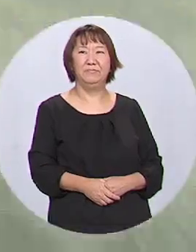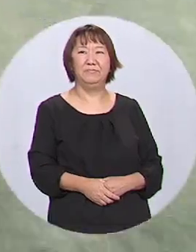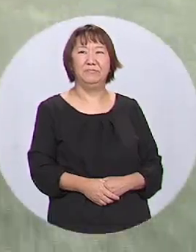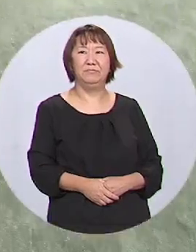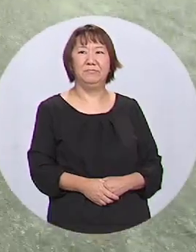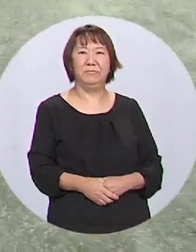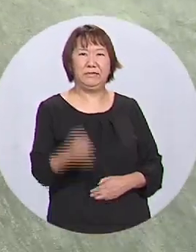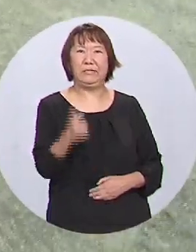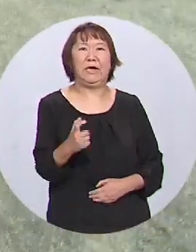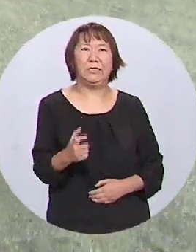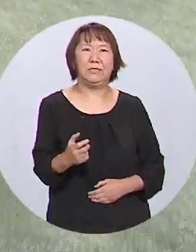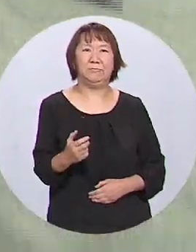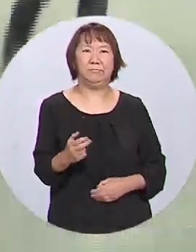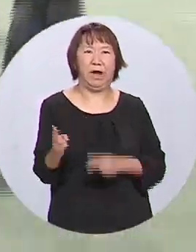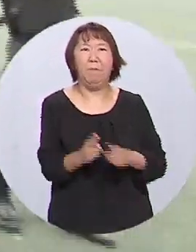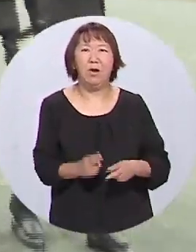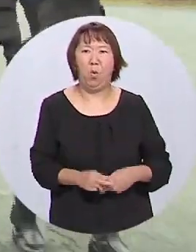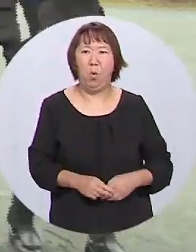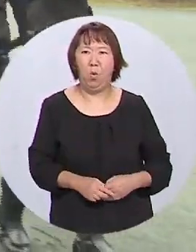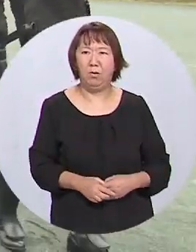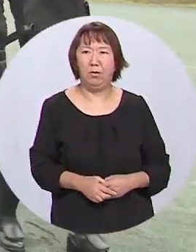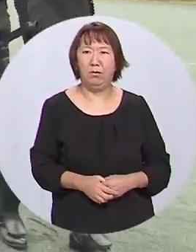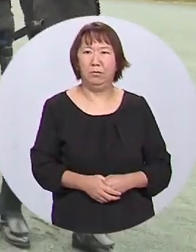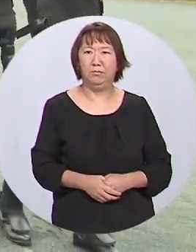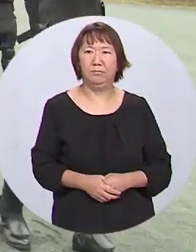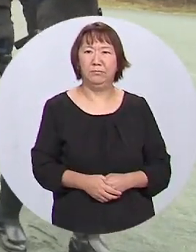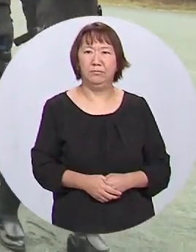しっかり構えろよ。 すいません。